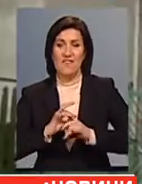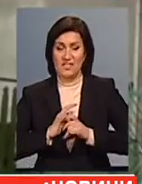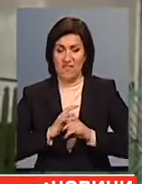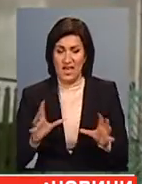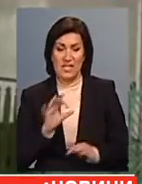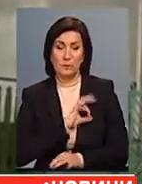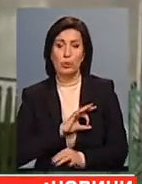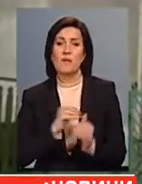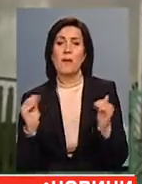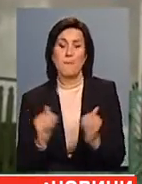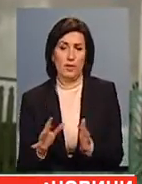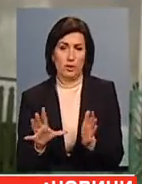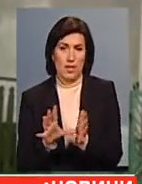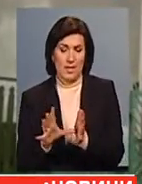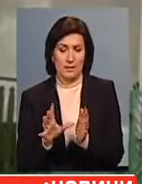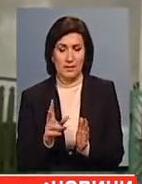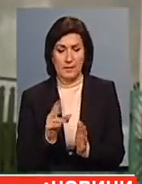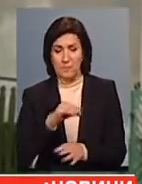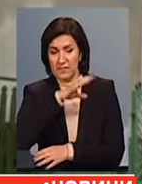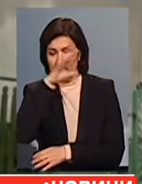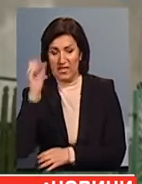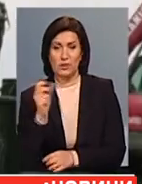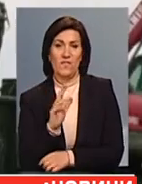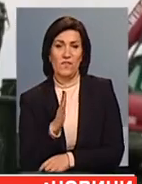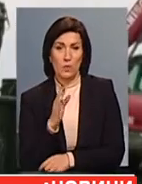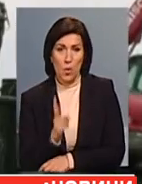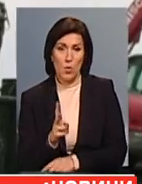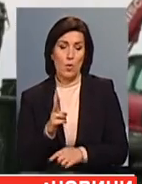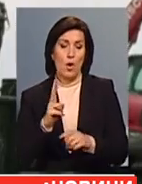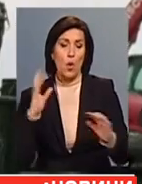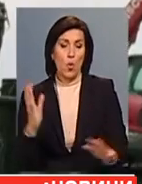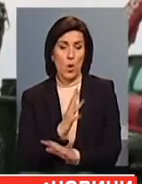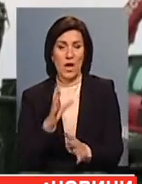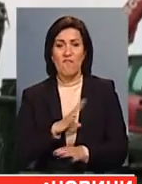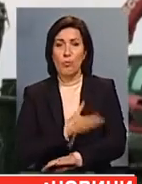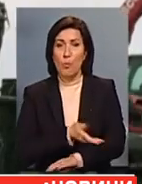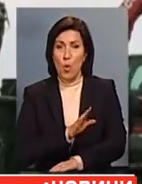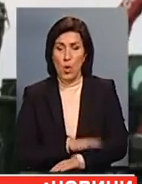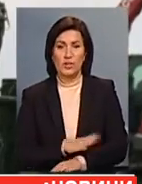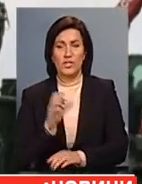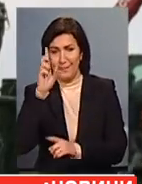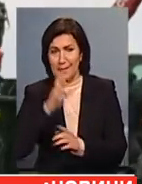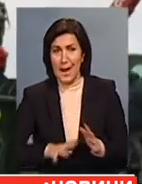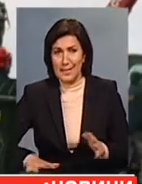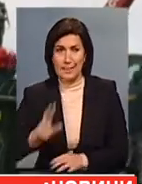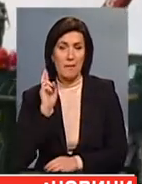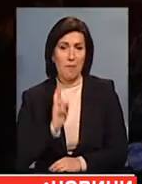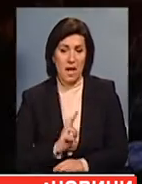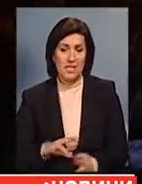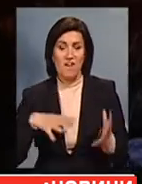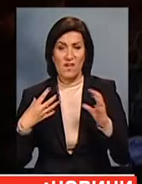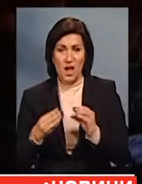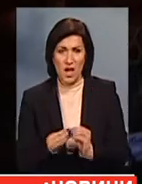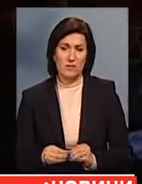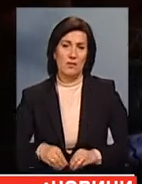свята споживає менше електрики. У ніч проти вівторка ураган Барбара вирував у Польщі і країнах Балтії. Наслідок – зірвані